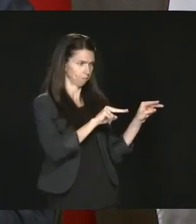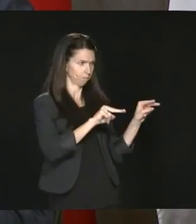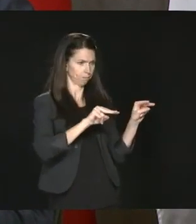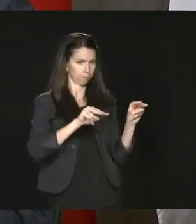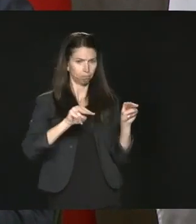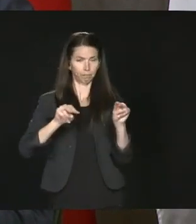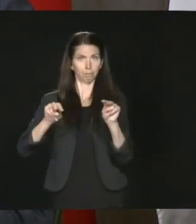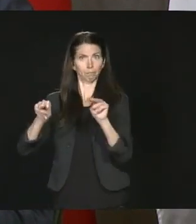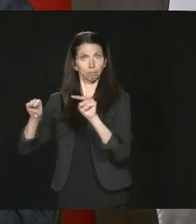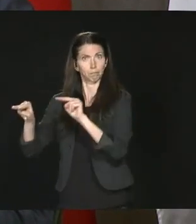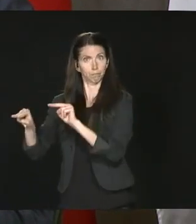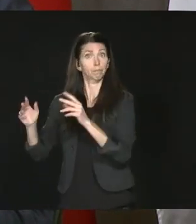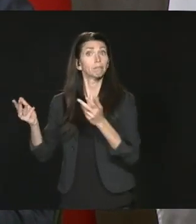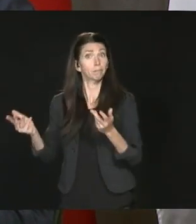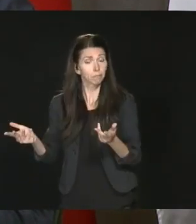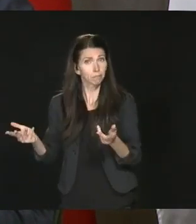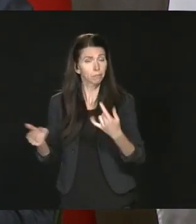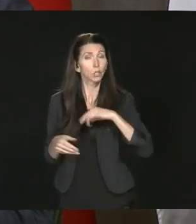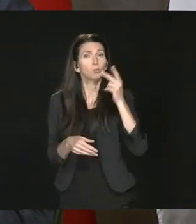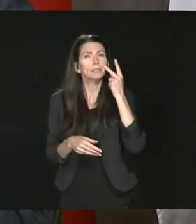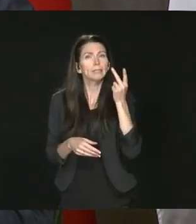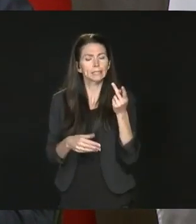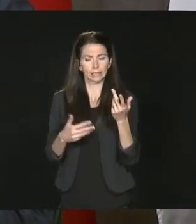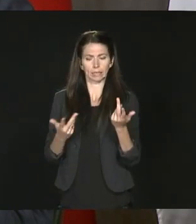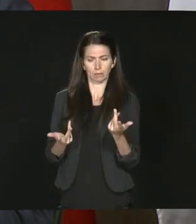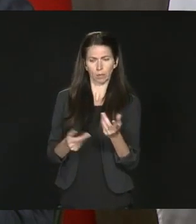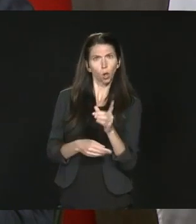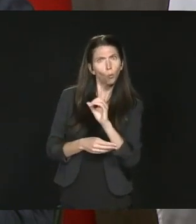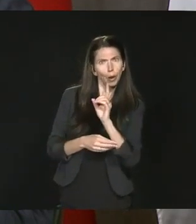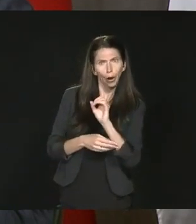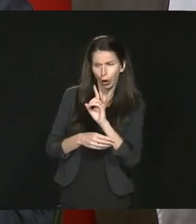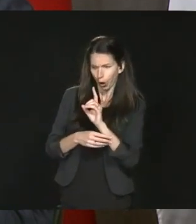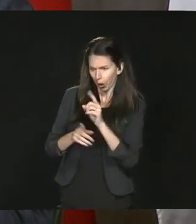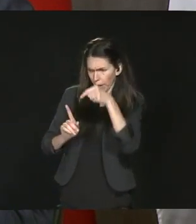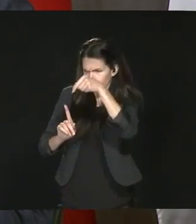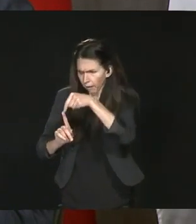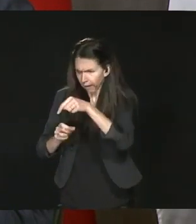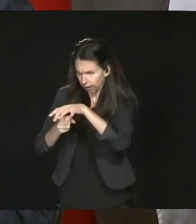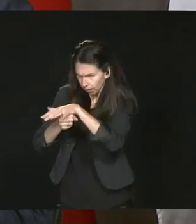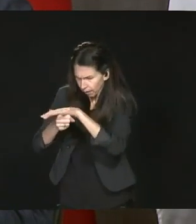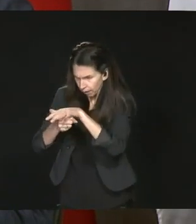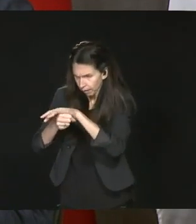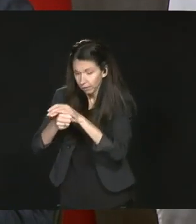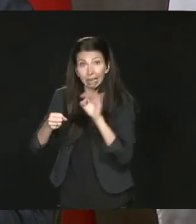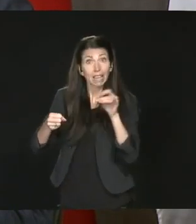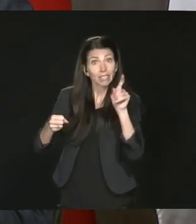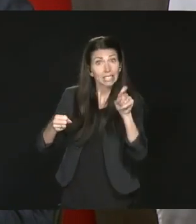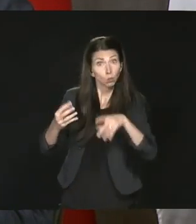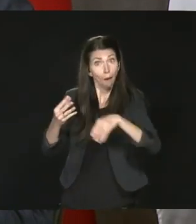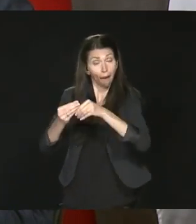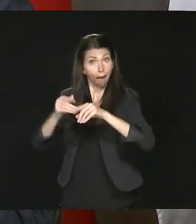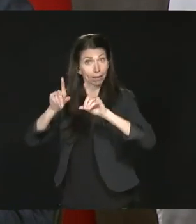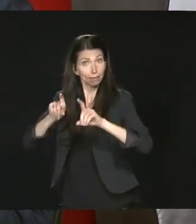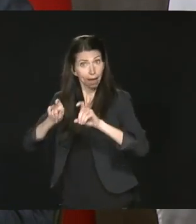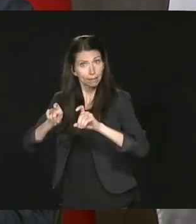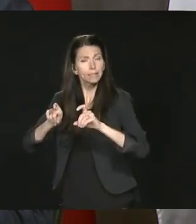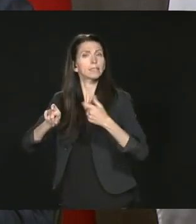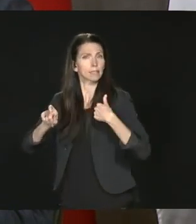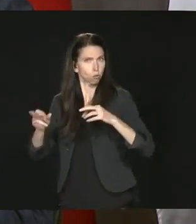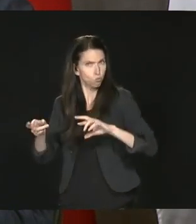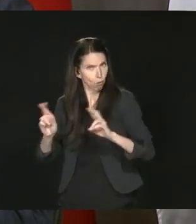surveillance et d'apporter les changements nécessaires au dépistage en laboratoire et aux stratégies de lutte contre